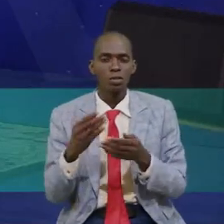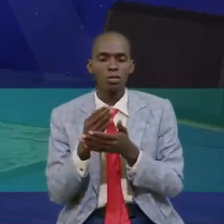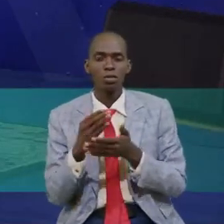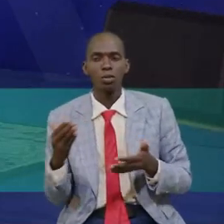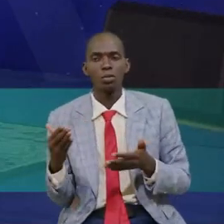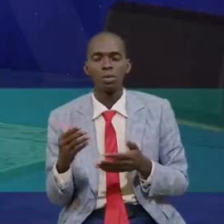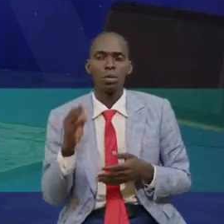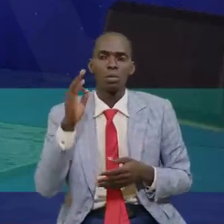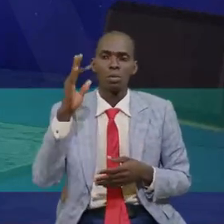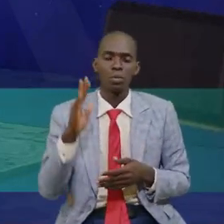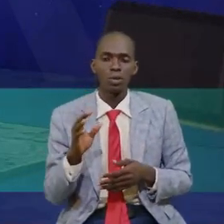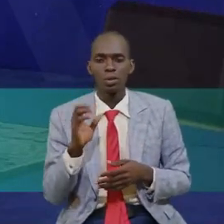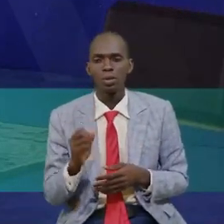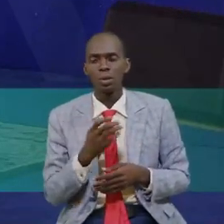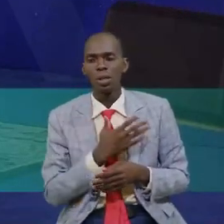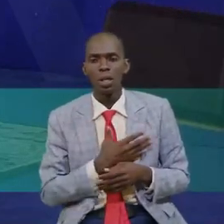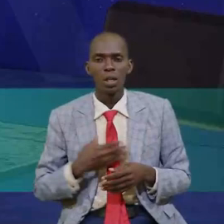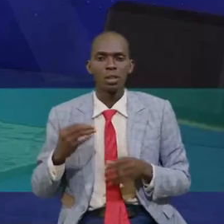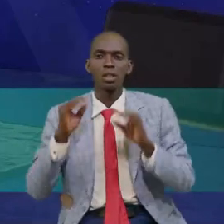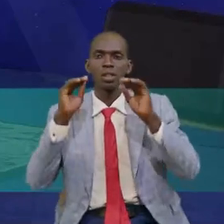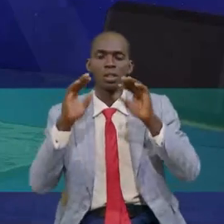pasteurs et docteurs.